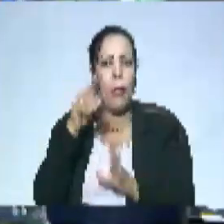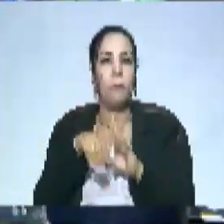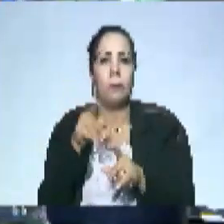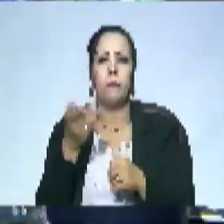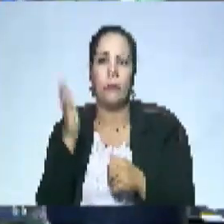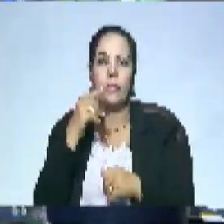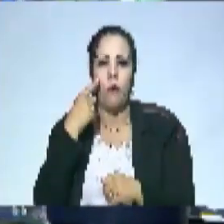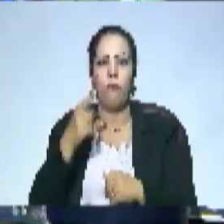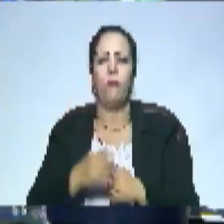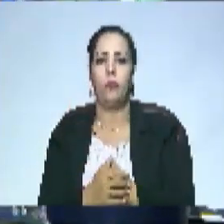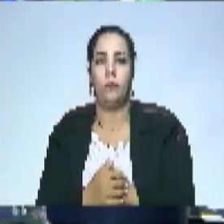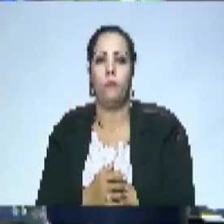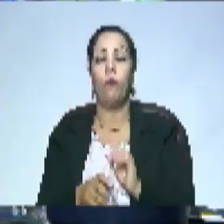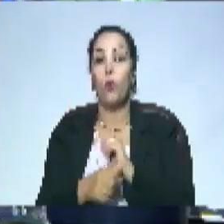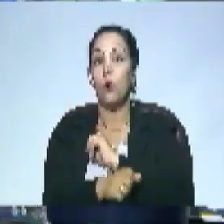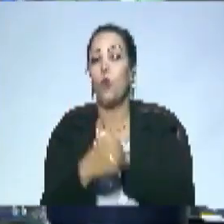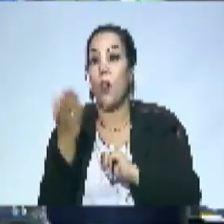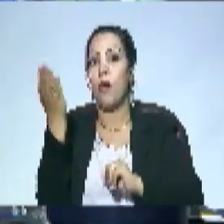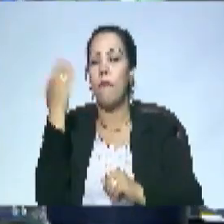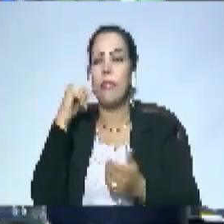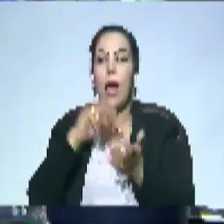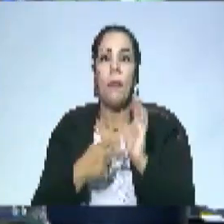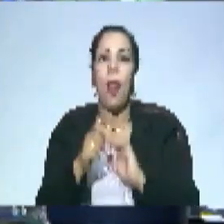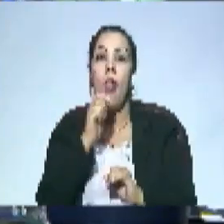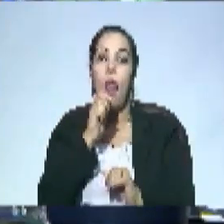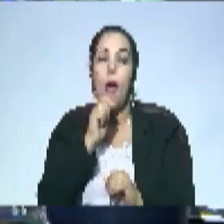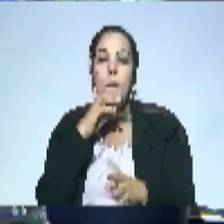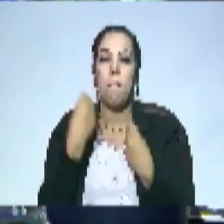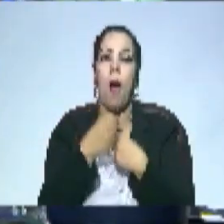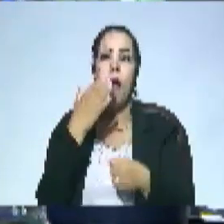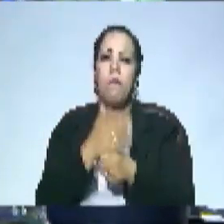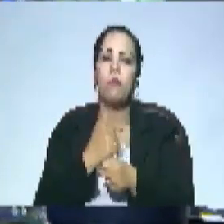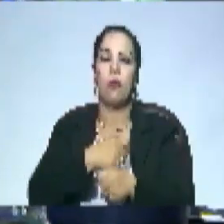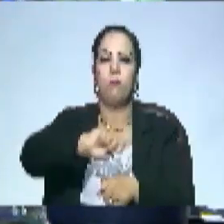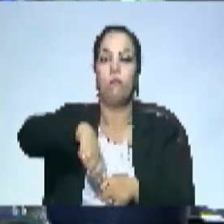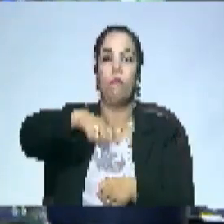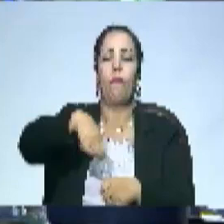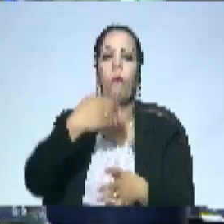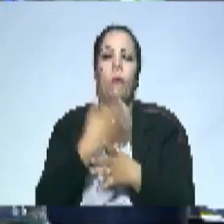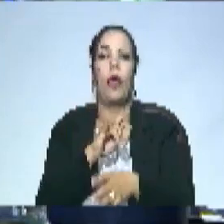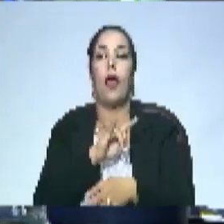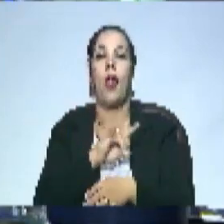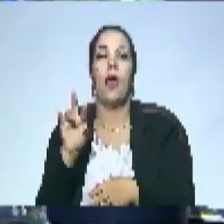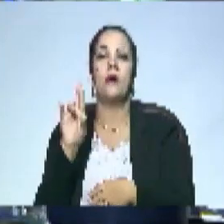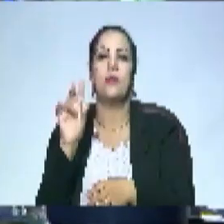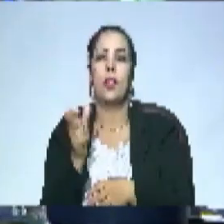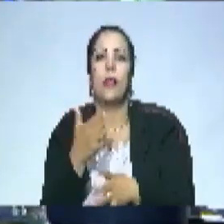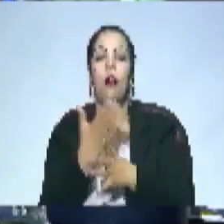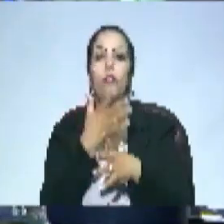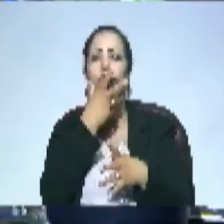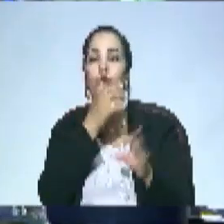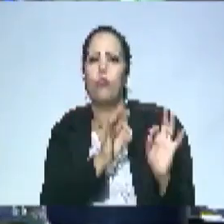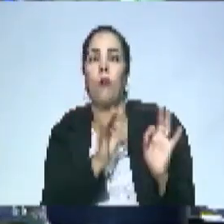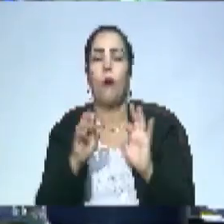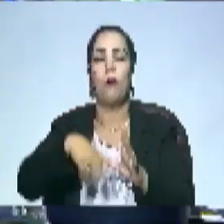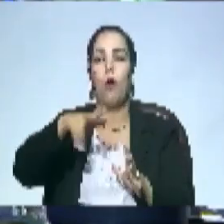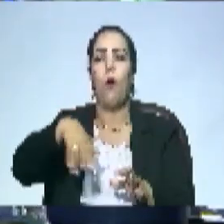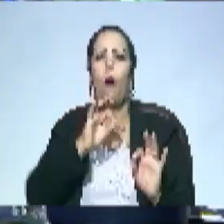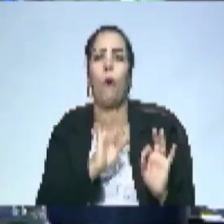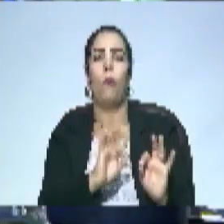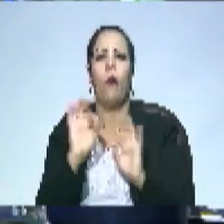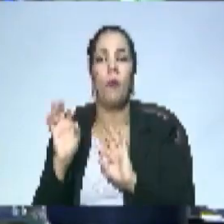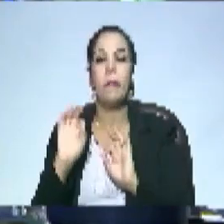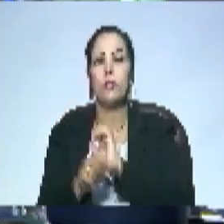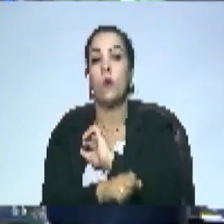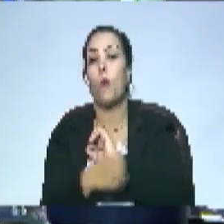ازاي. احنا المرة اللي فاتت عصجنا اللحمة المفرومة بتاعت اللازانيا، هي بنفس الطريقة، بنفس التعصيجة، بنفس كل